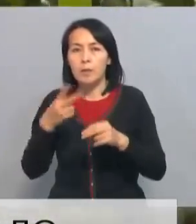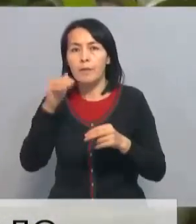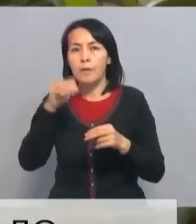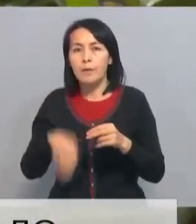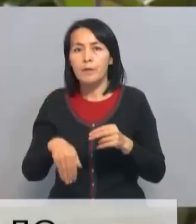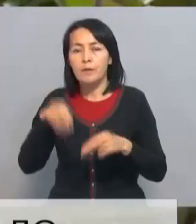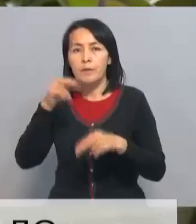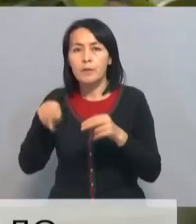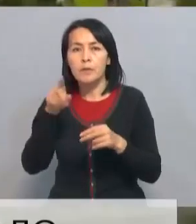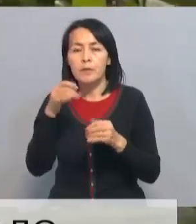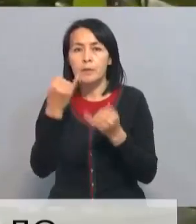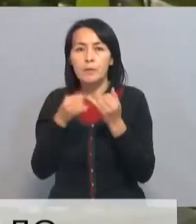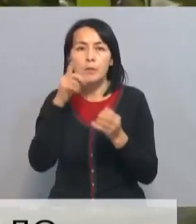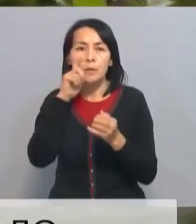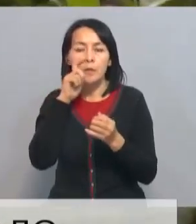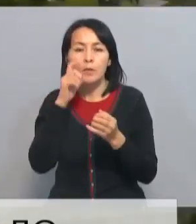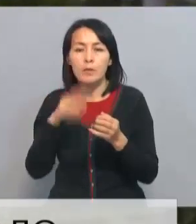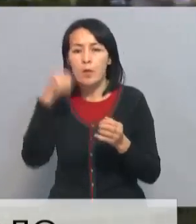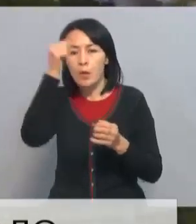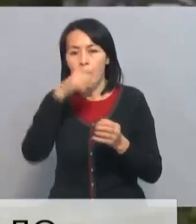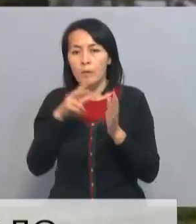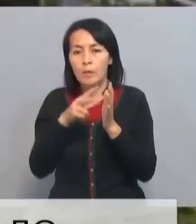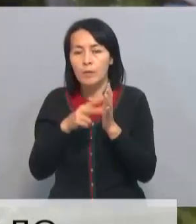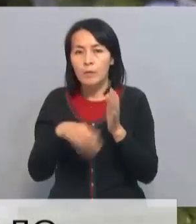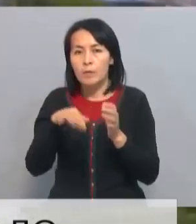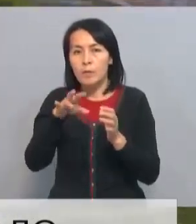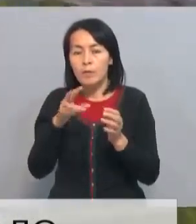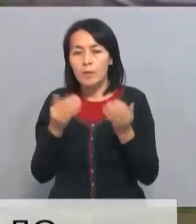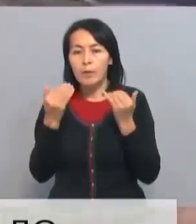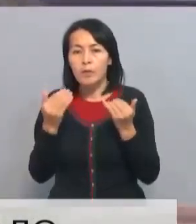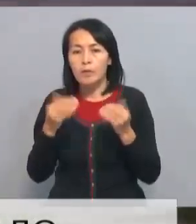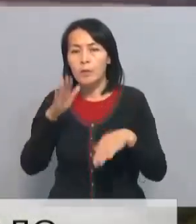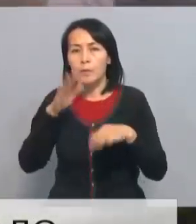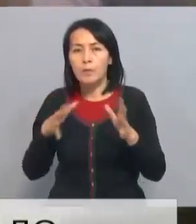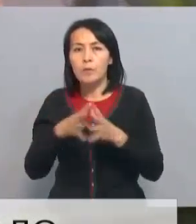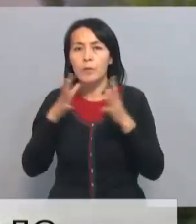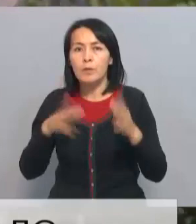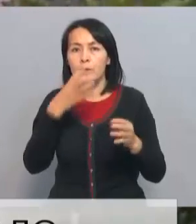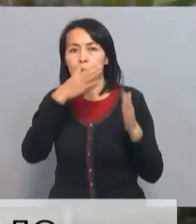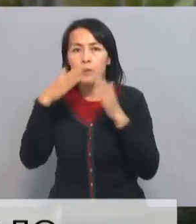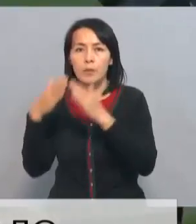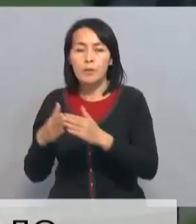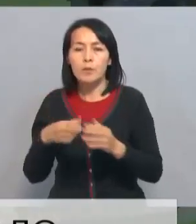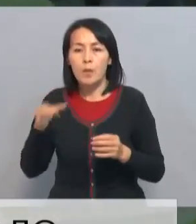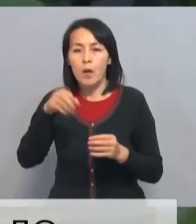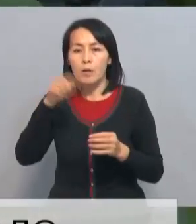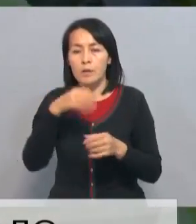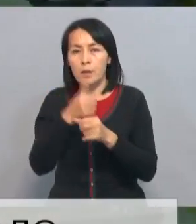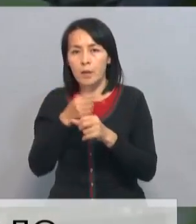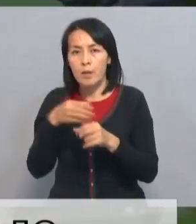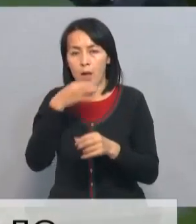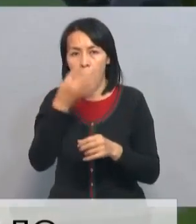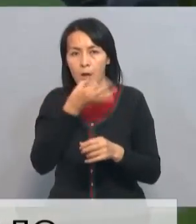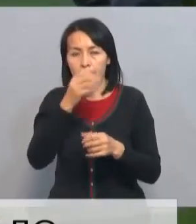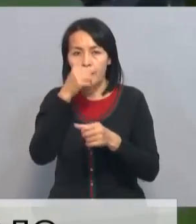2000 саженцев лимона. В год 80 миллионов лимонов. Этот лимонарий считается самой большой теплицей на территории региона. Глава области